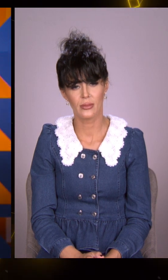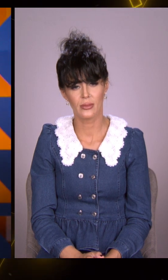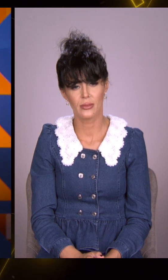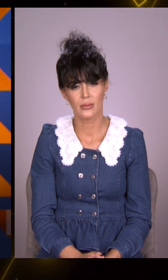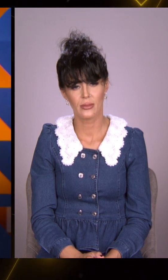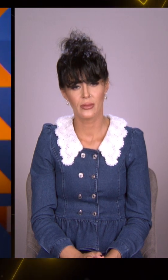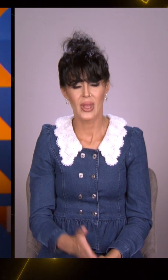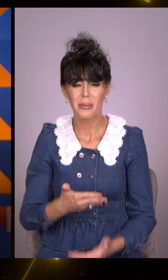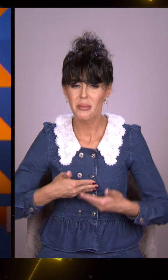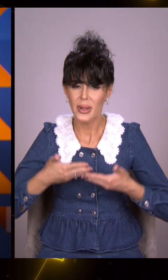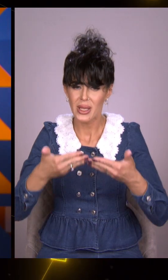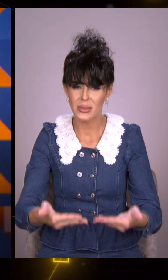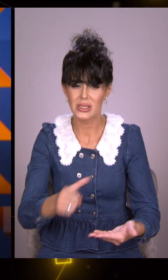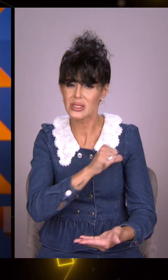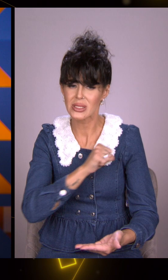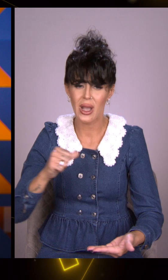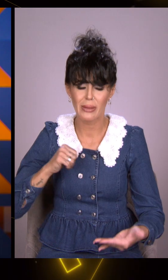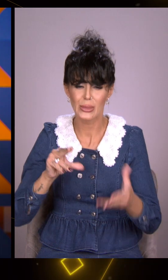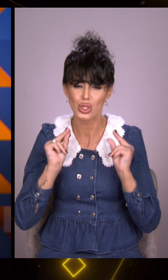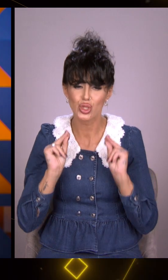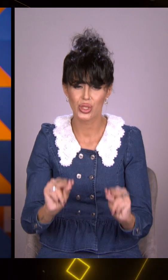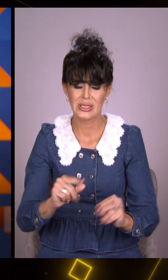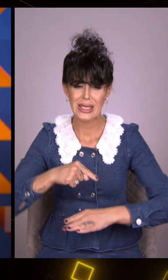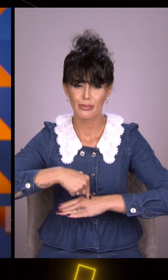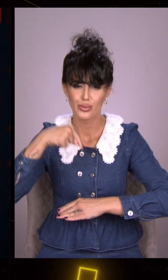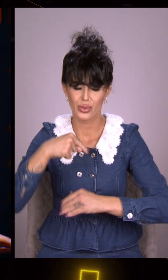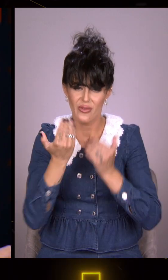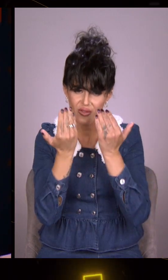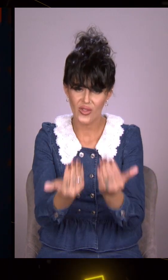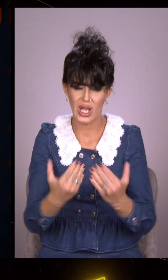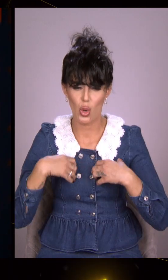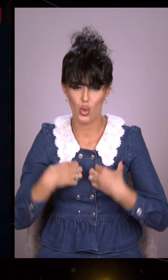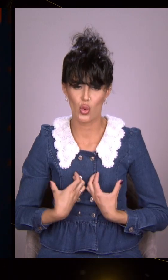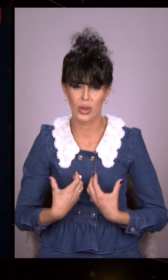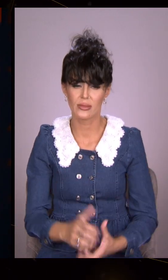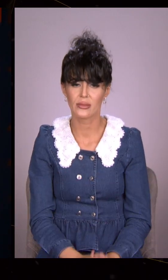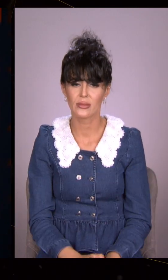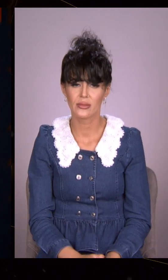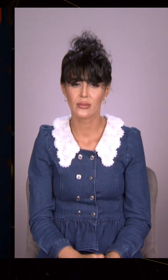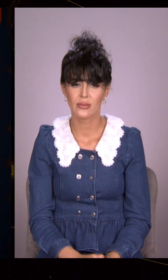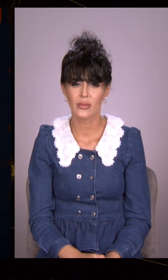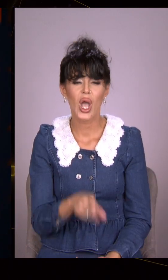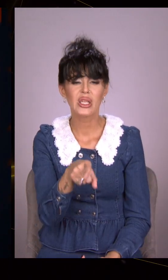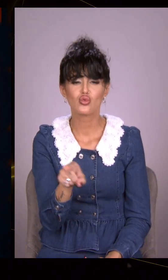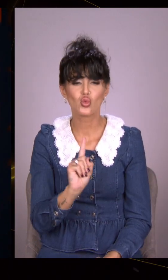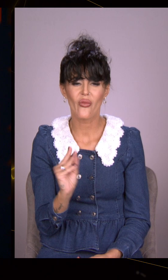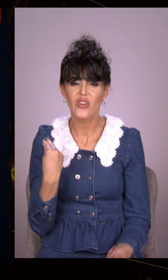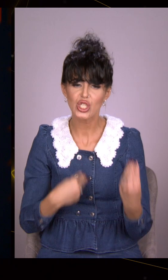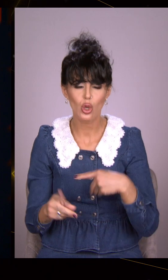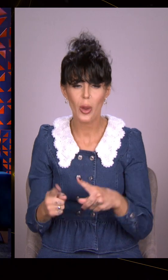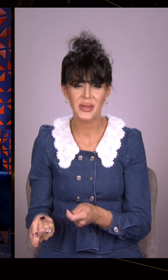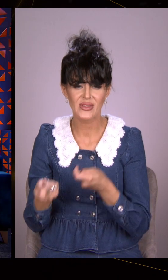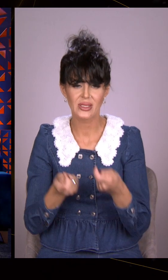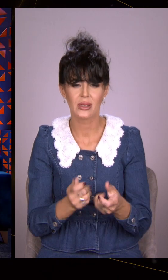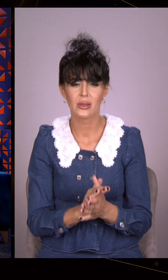Добре. Прийміть наші найщиріші співчуття. Так. Я бачу, що ви привезли якісь речі з собою. Що це?